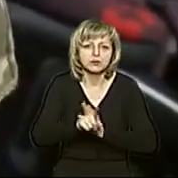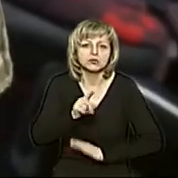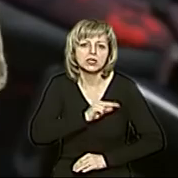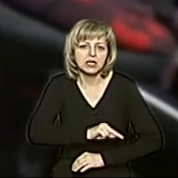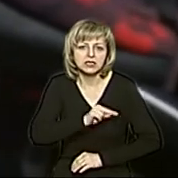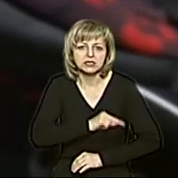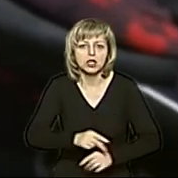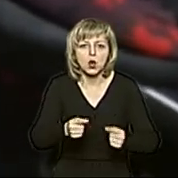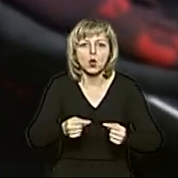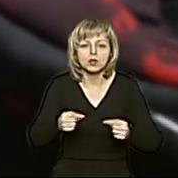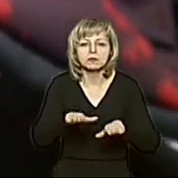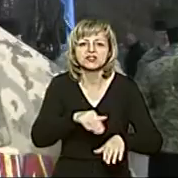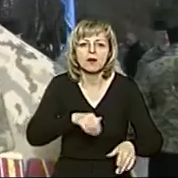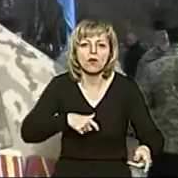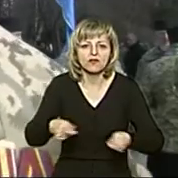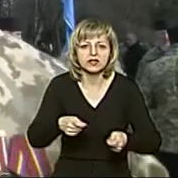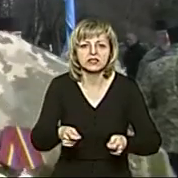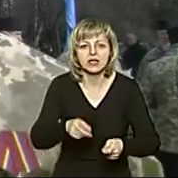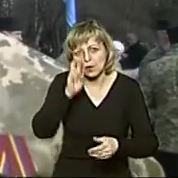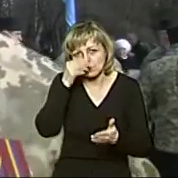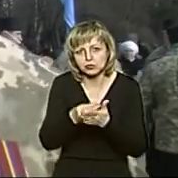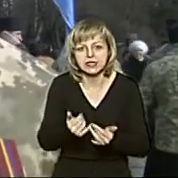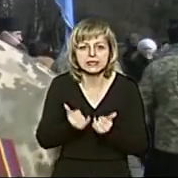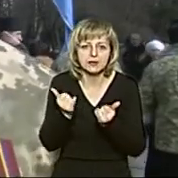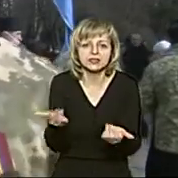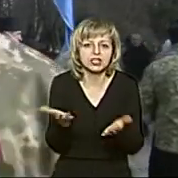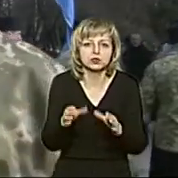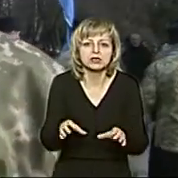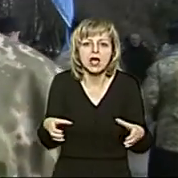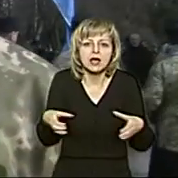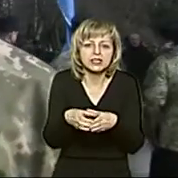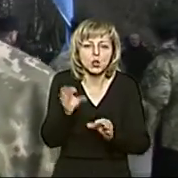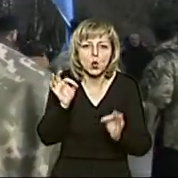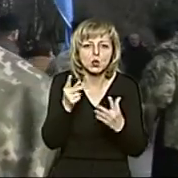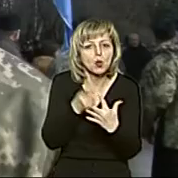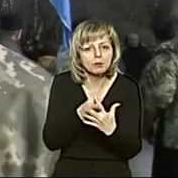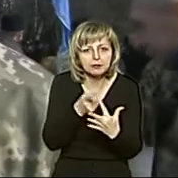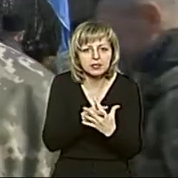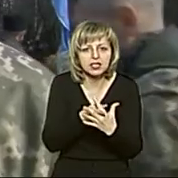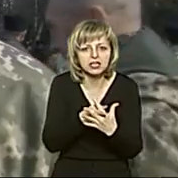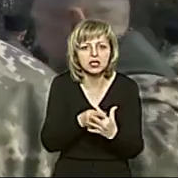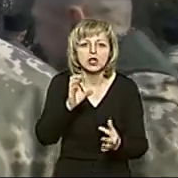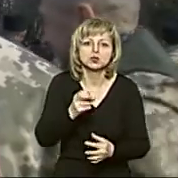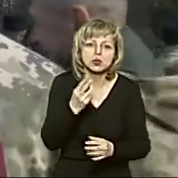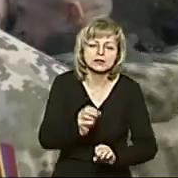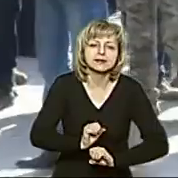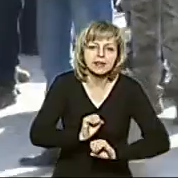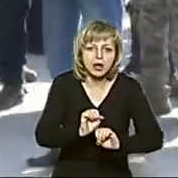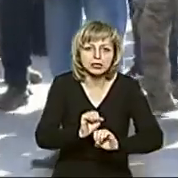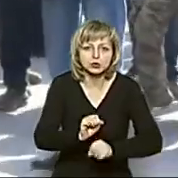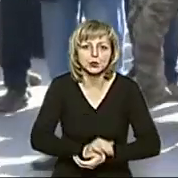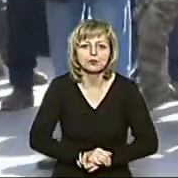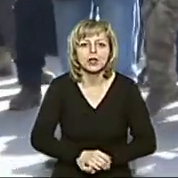діяти, органи місцевого самоврядування вже забезпечують їм відповідну якусь категорію пільг, там, соціального захисту